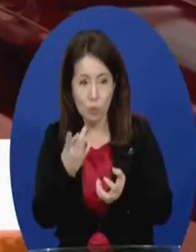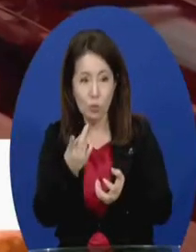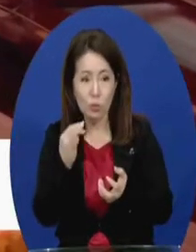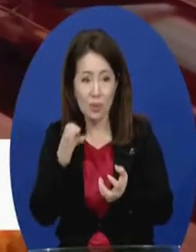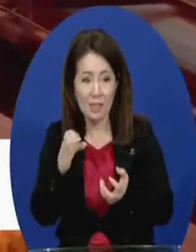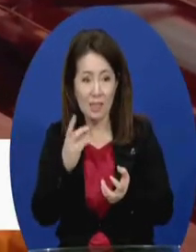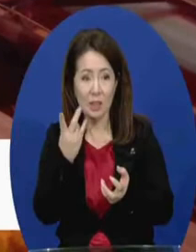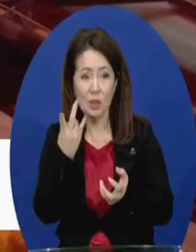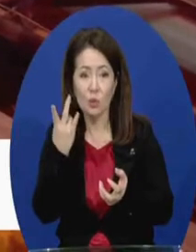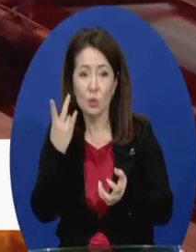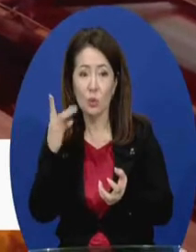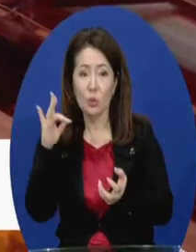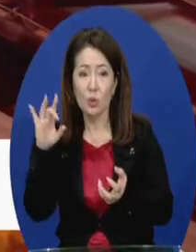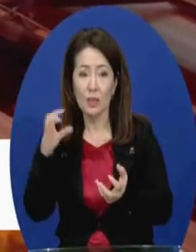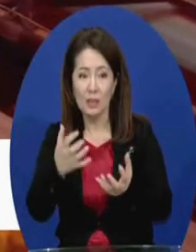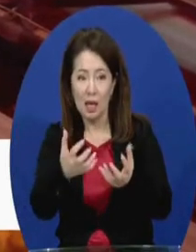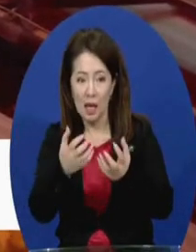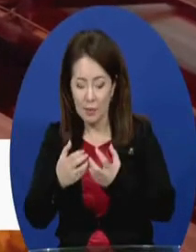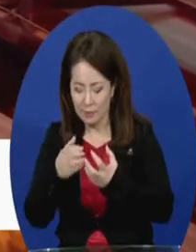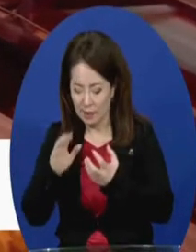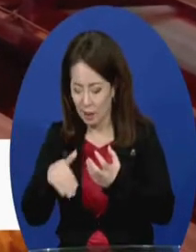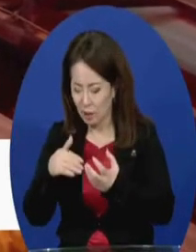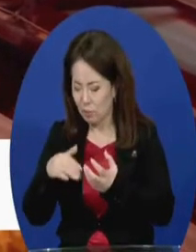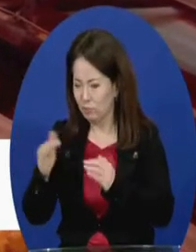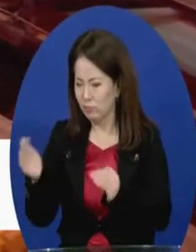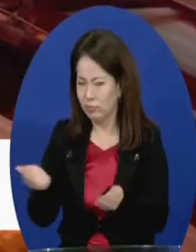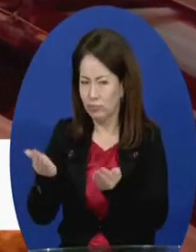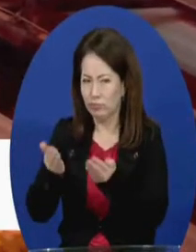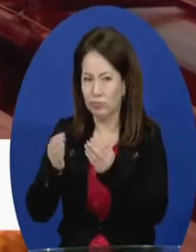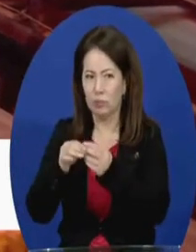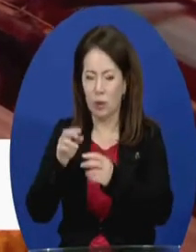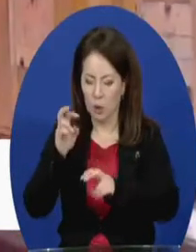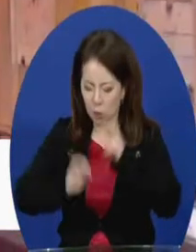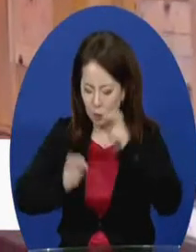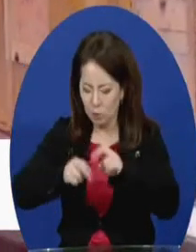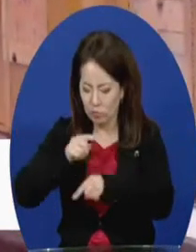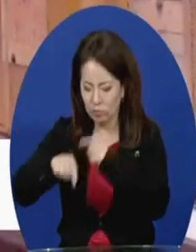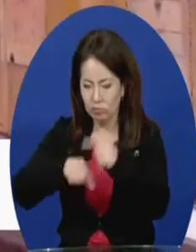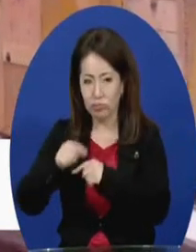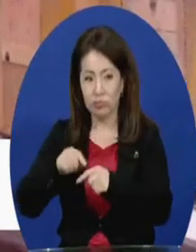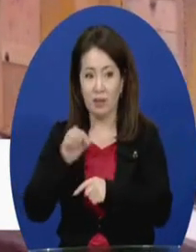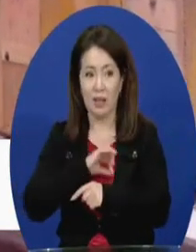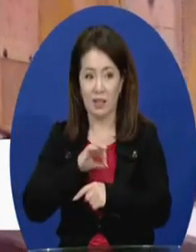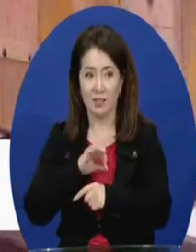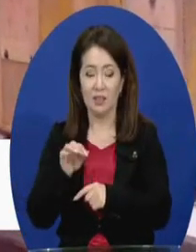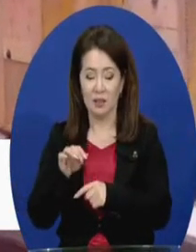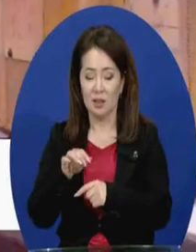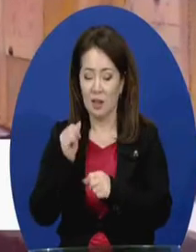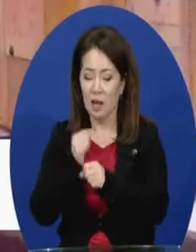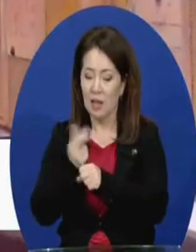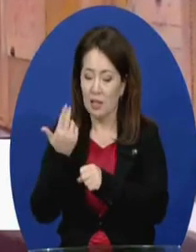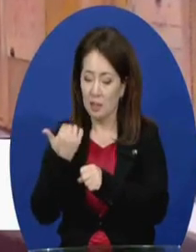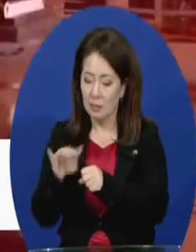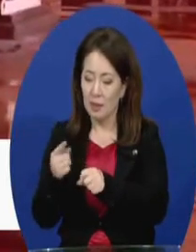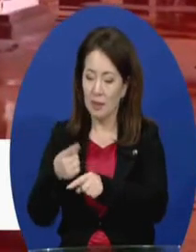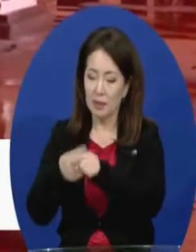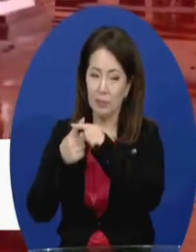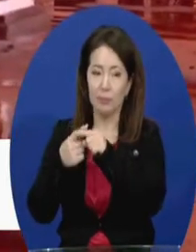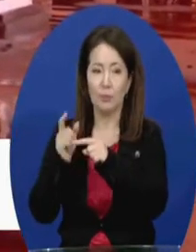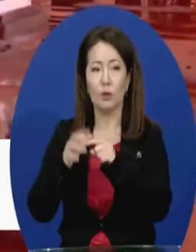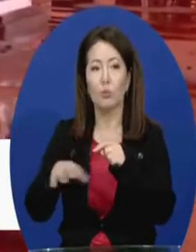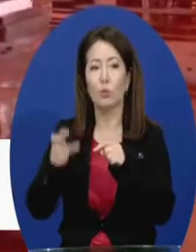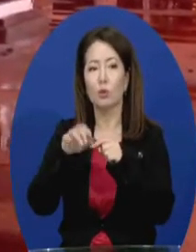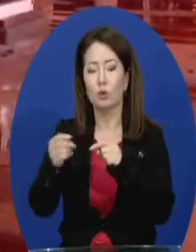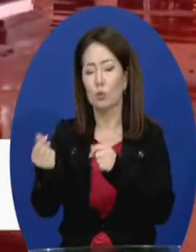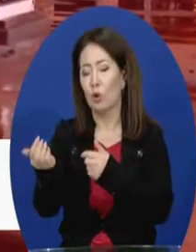стандартад нийцсэн бүтээгдэхүүн болж одоо хөгжүүлэх асуудал гүн босруулалт гэдэг ингээ явагдах юм байна. энийгээ дагаад ажлын байр, энийгээ дагаад